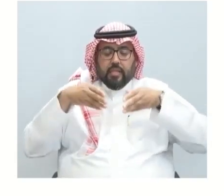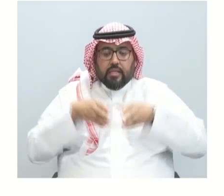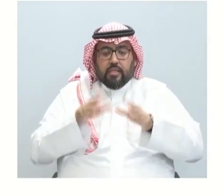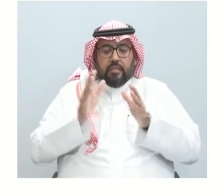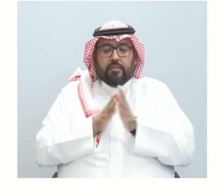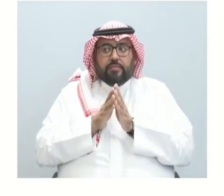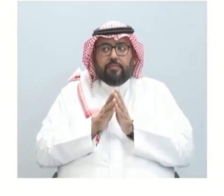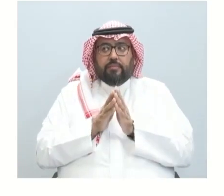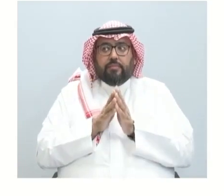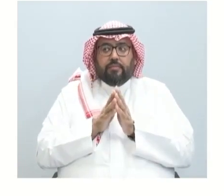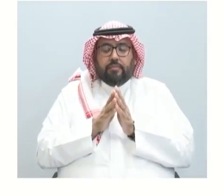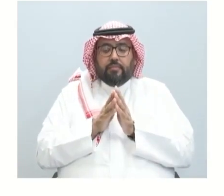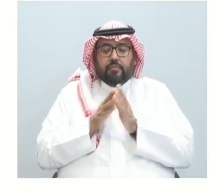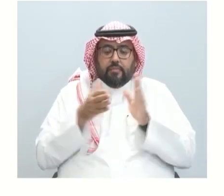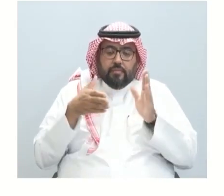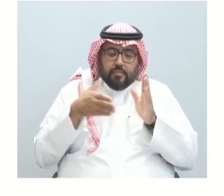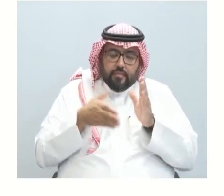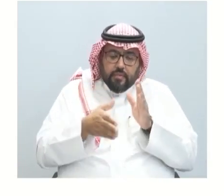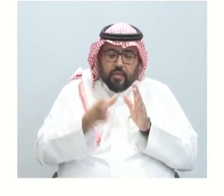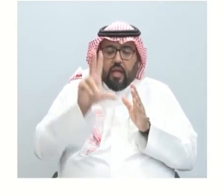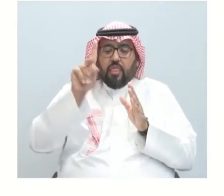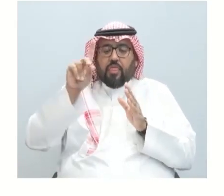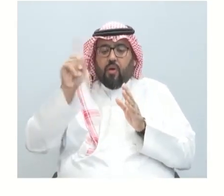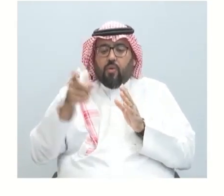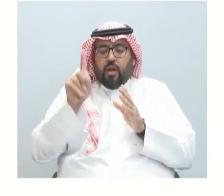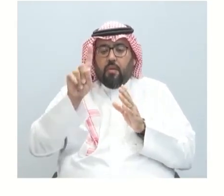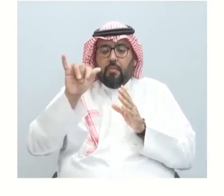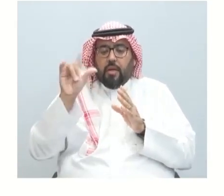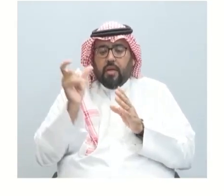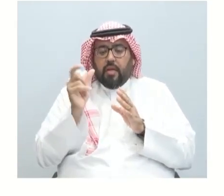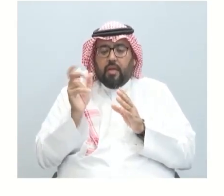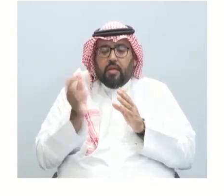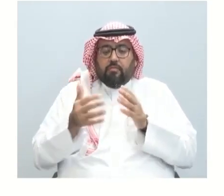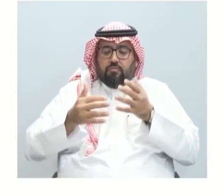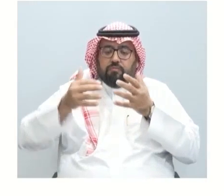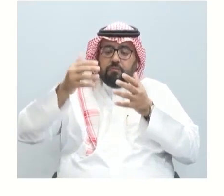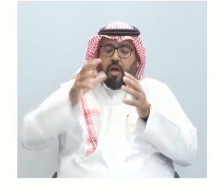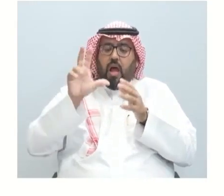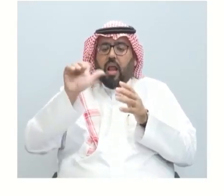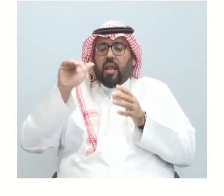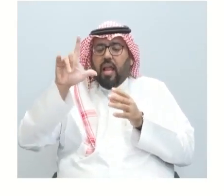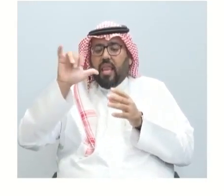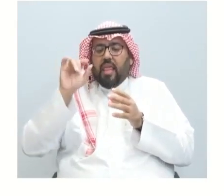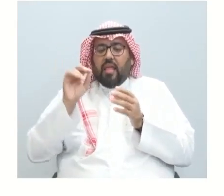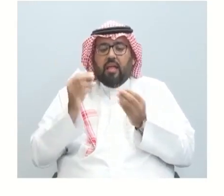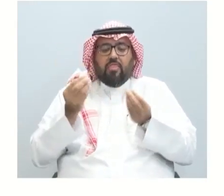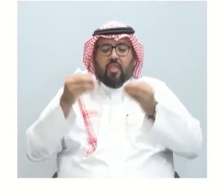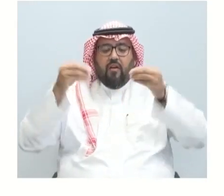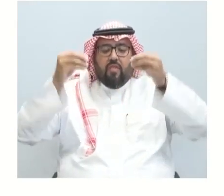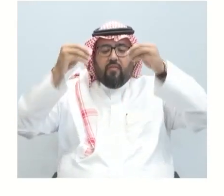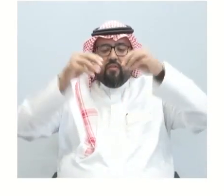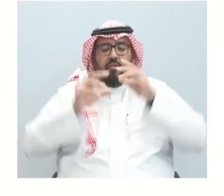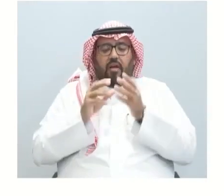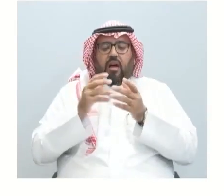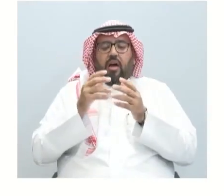الانقسام المتساوي فخلال الطور البيني نمو الخليه تضاعف الماده الوراثيه هي ابرز سمات وصفات